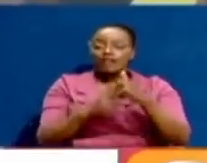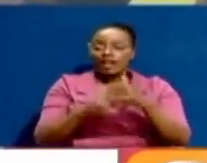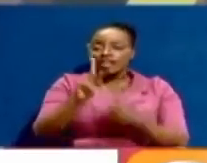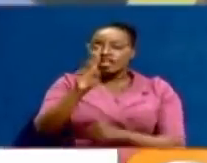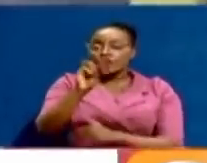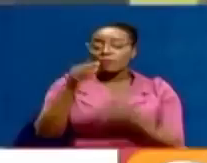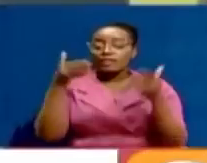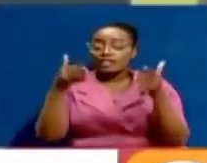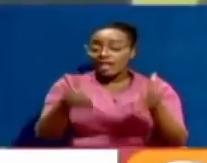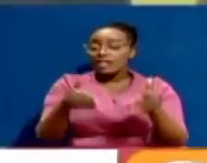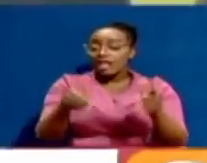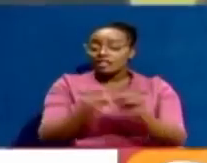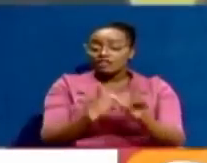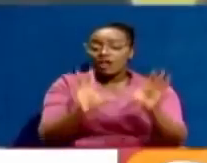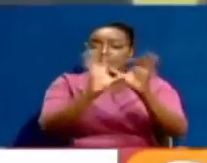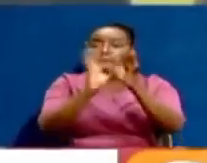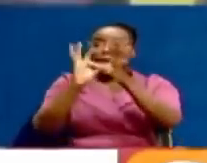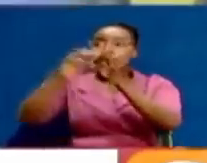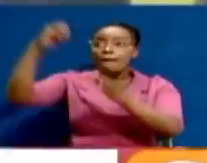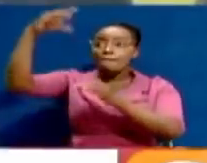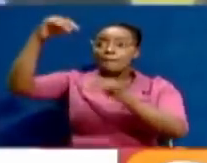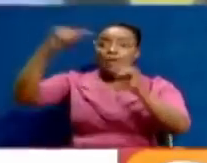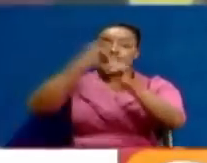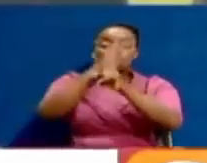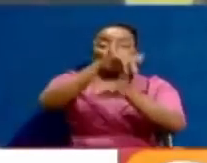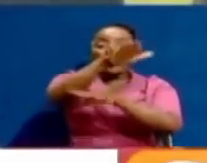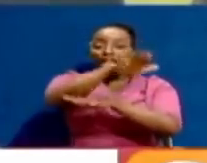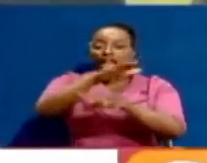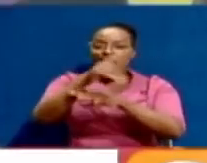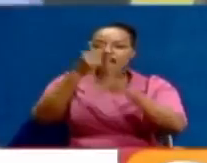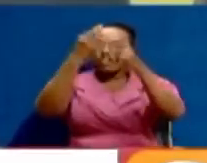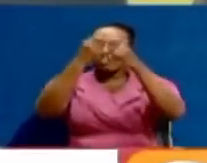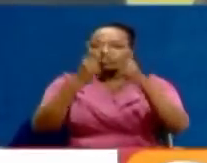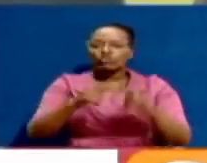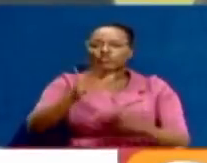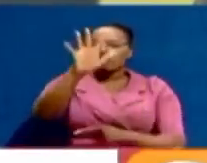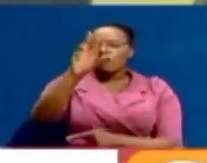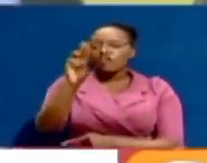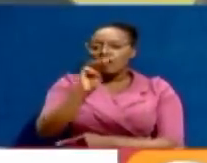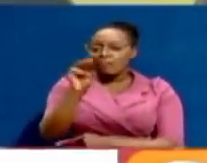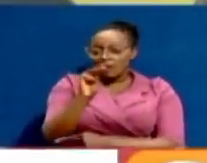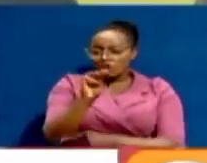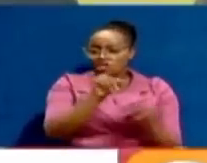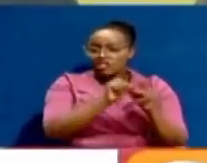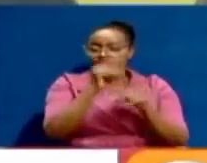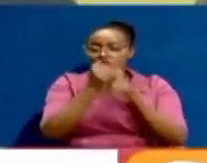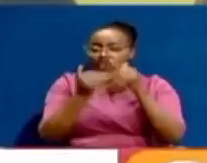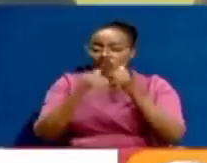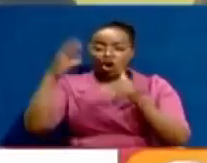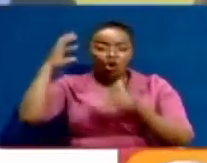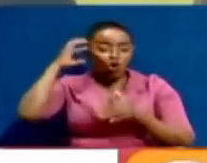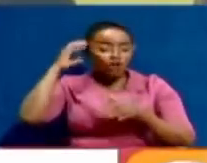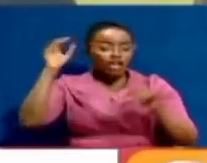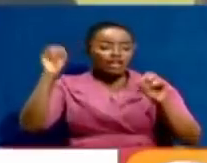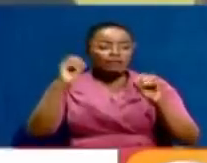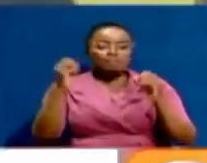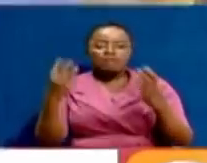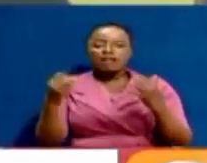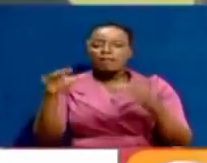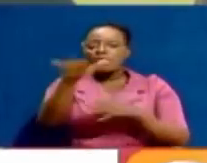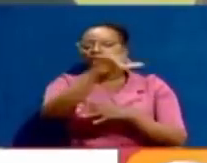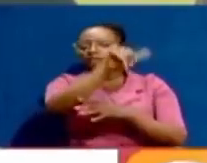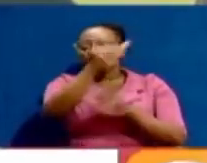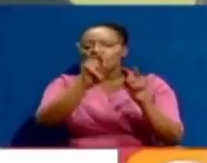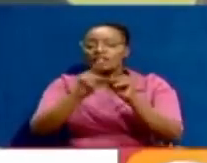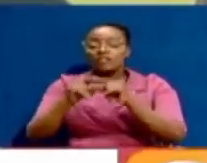Kenya, tumeunganisha stima kila mahali, tumefikisha watu milioni 5, tumejenga college kila mahali,